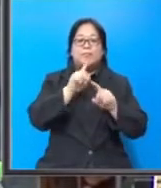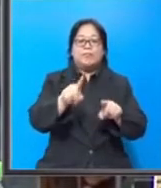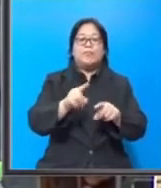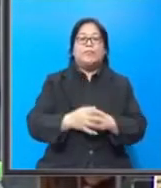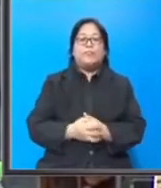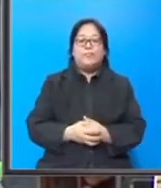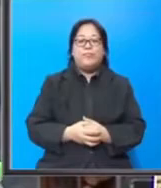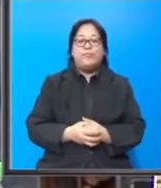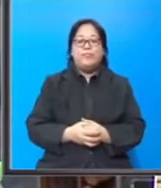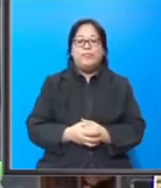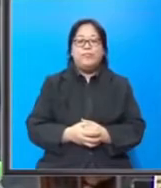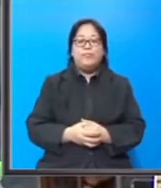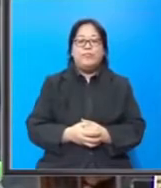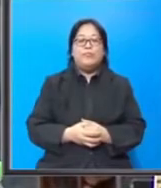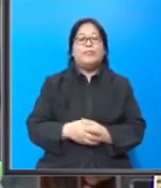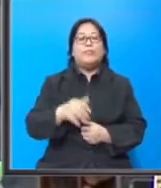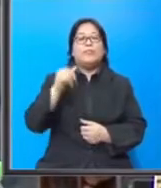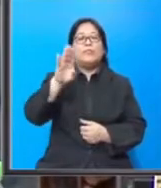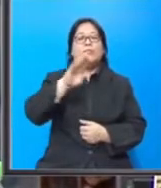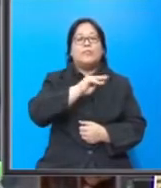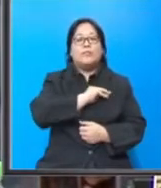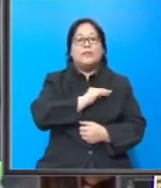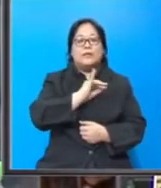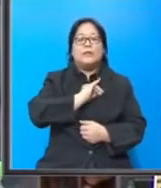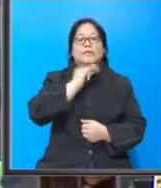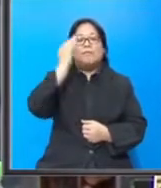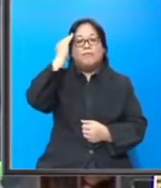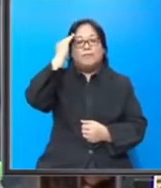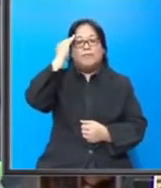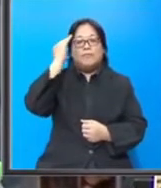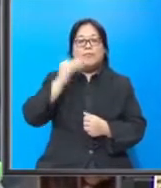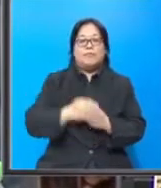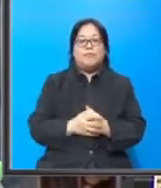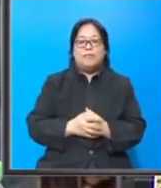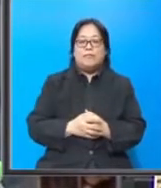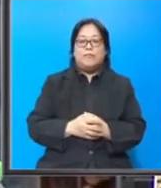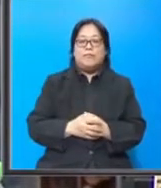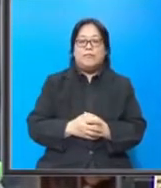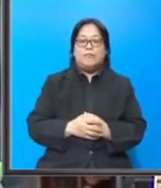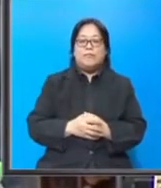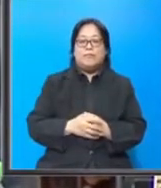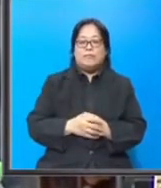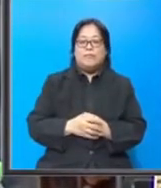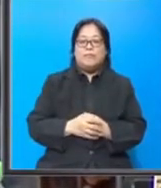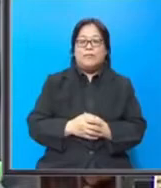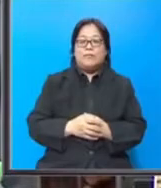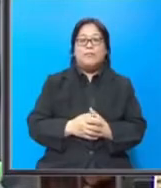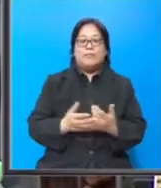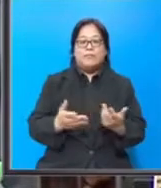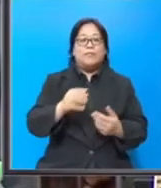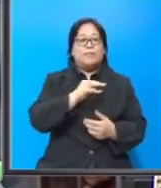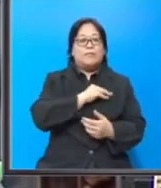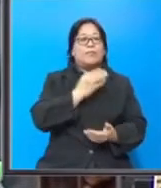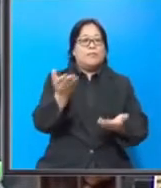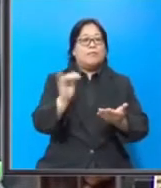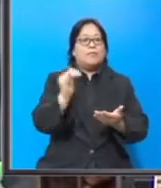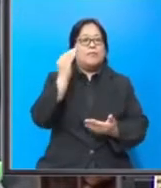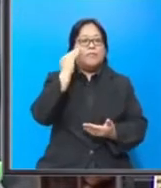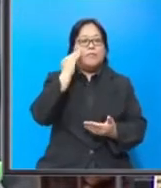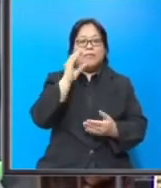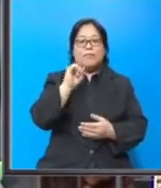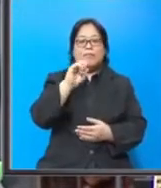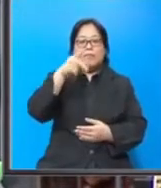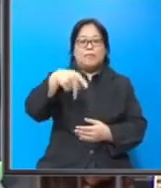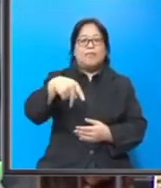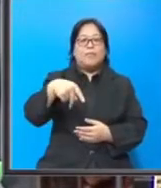itu. Yang Berhormat Menteri, saya sedar, Puan Speaker saya sedar dan saya rasa kerajaan Menteri pun tahu tentang